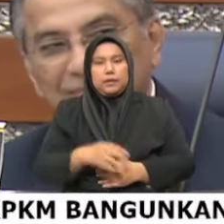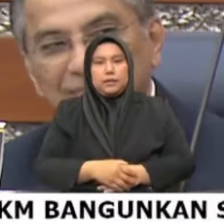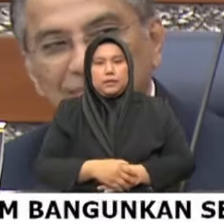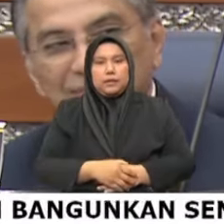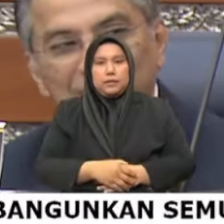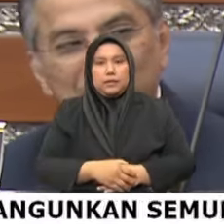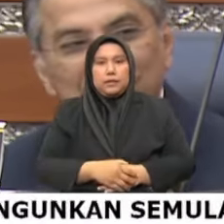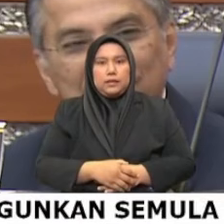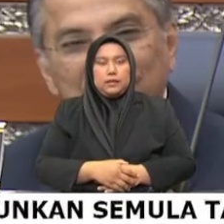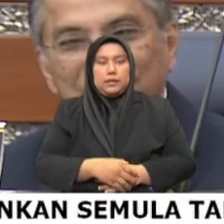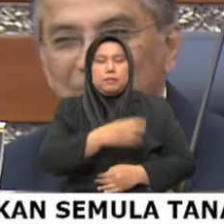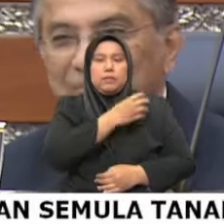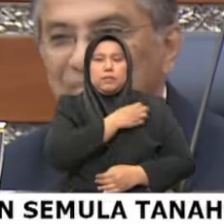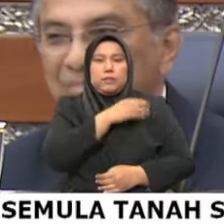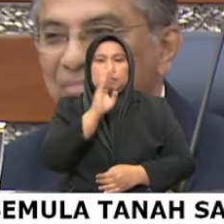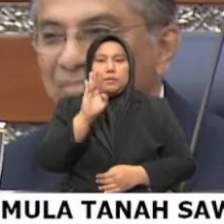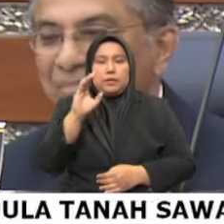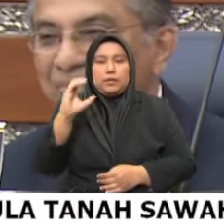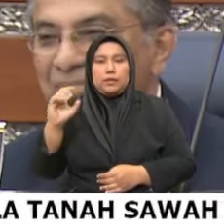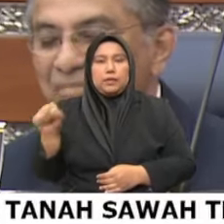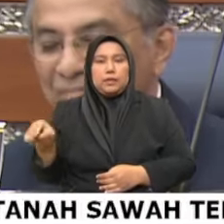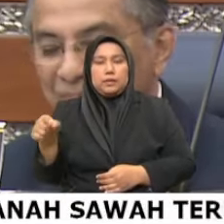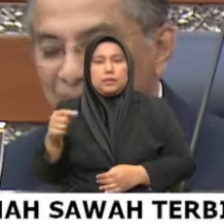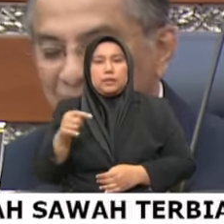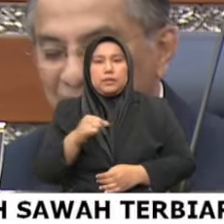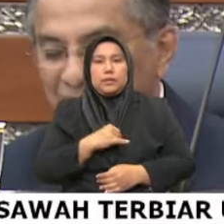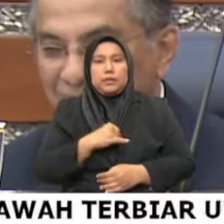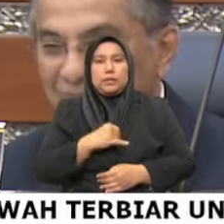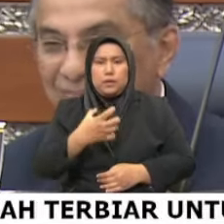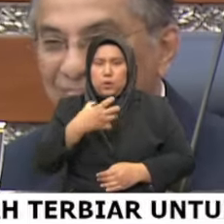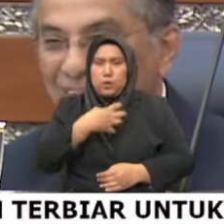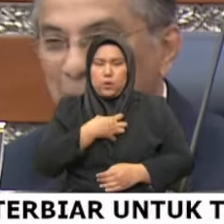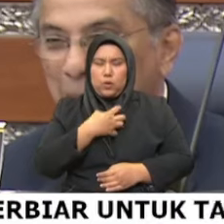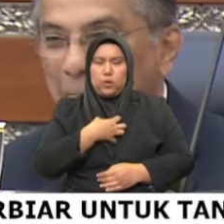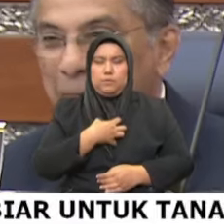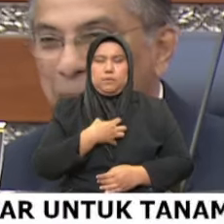Pengerusi BBC saya, Tan Sri Speaker, dia mengadu kepada saya.